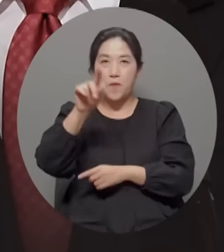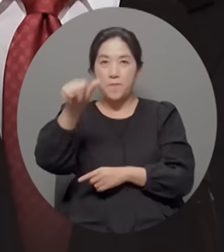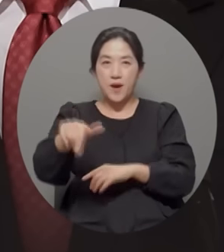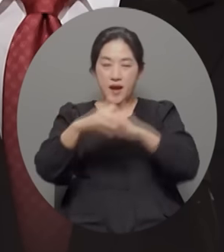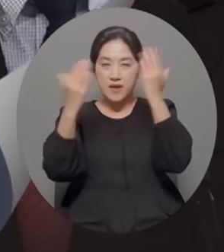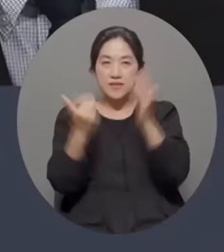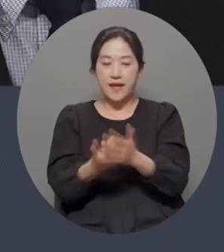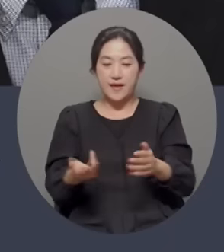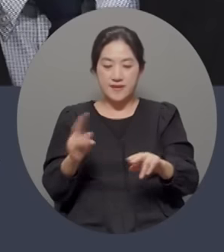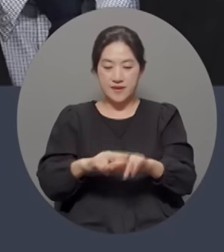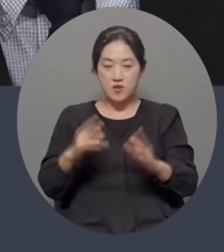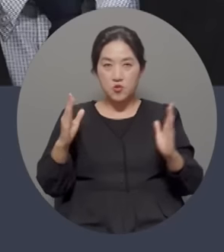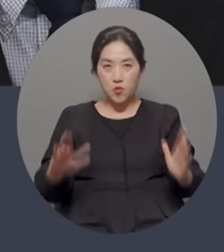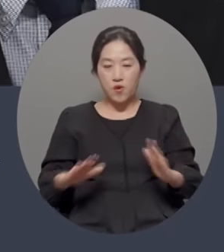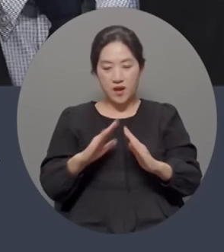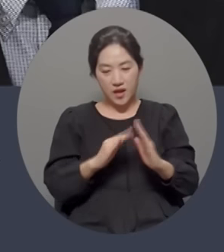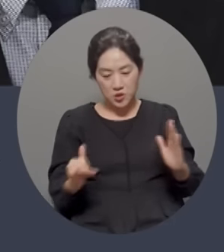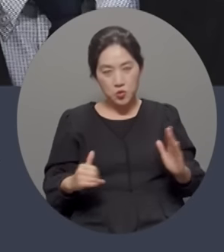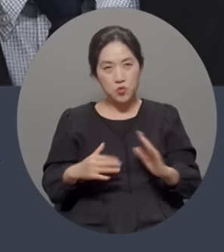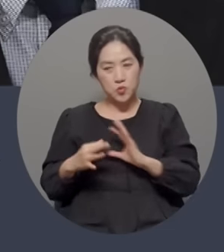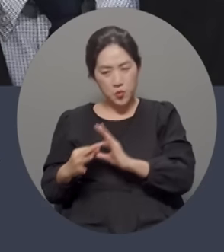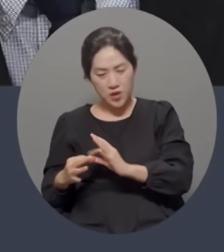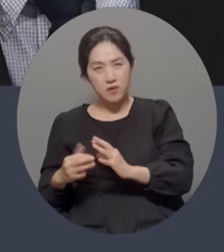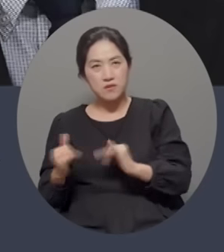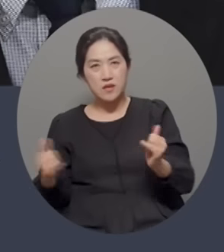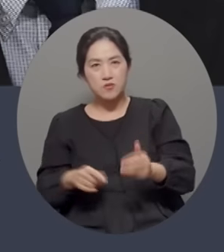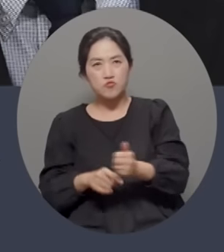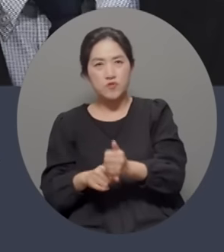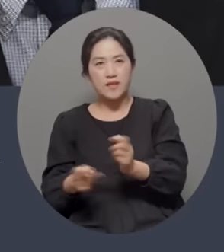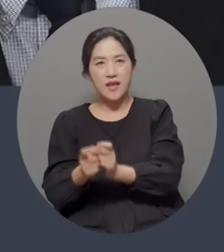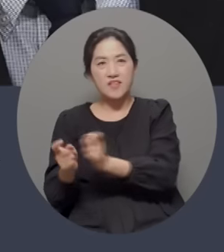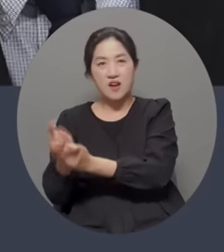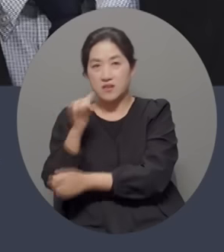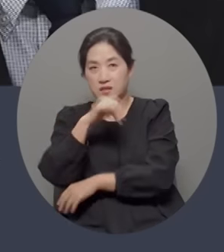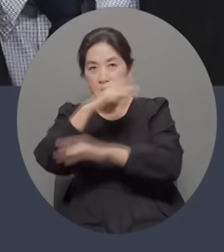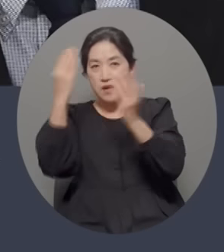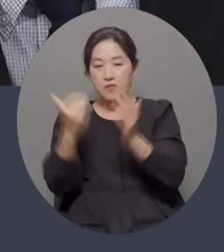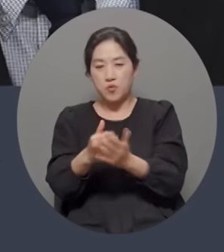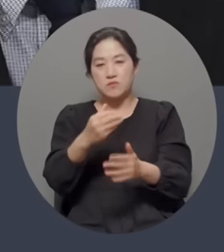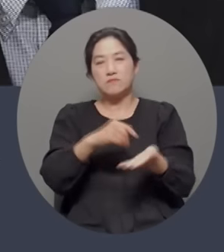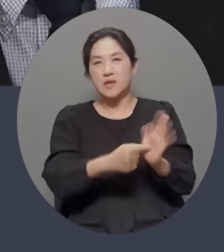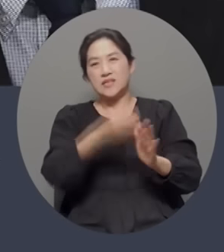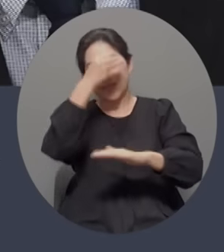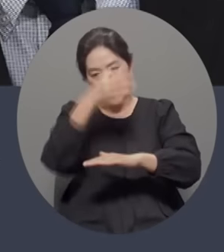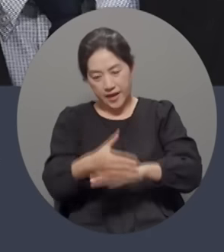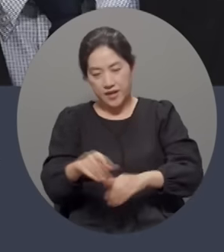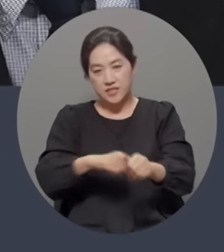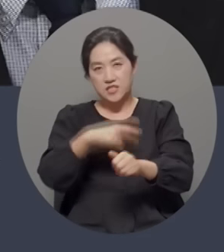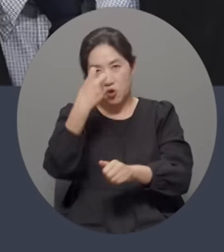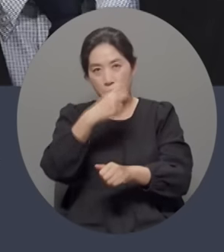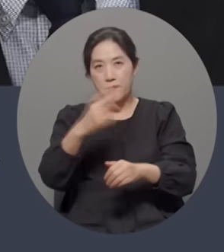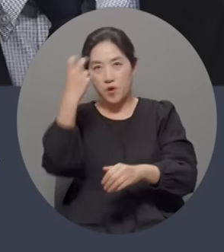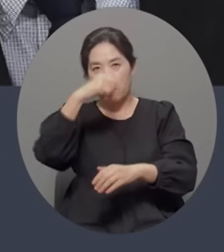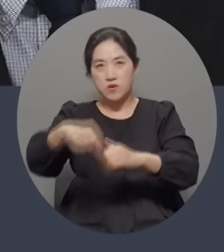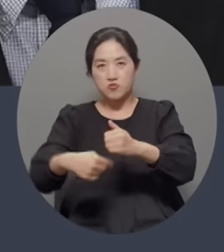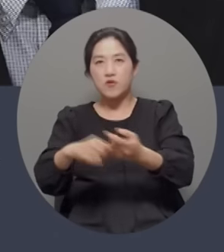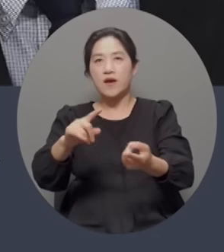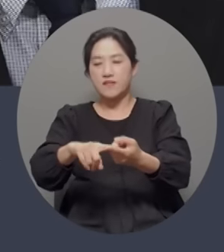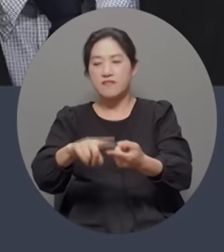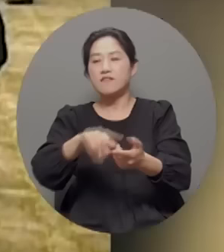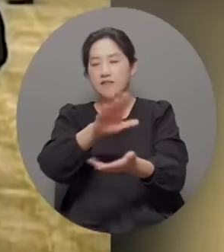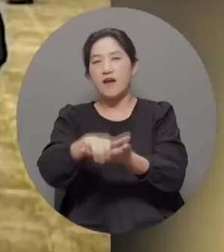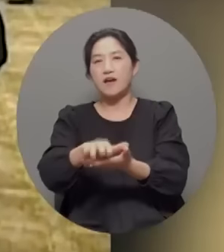재임 기간 가족과 측근들이 수사를 받았습니다. 모두 사과했고 특검이나 검찰 수사를